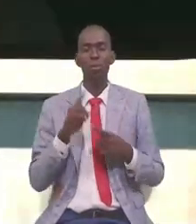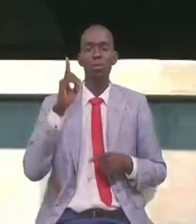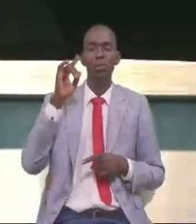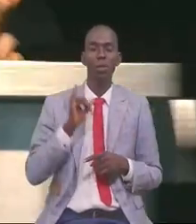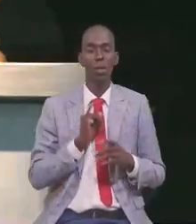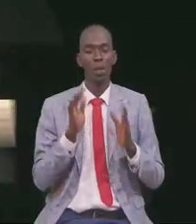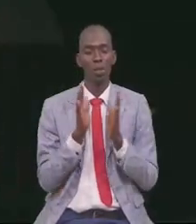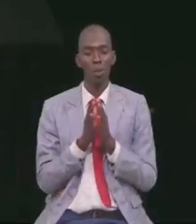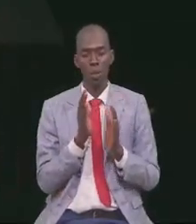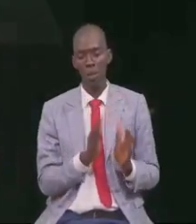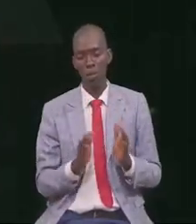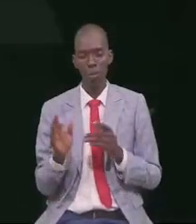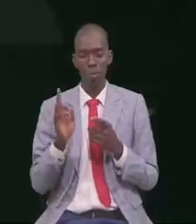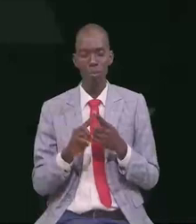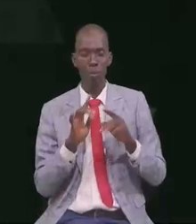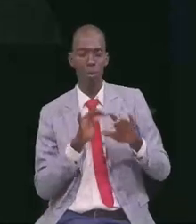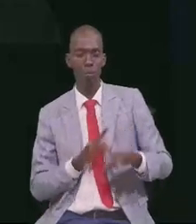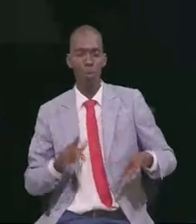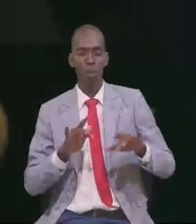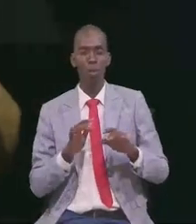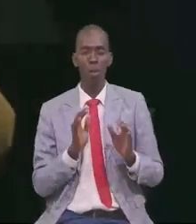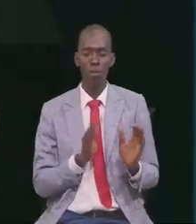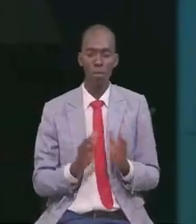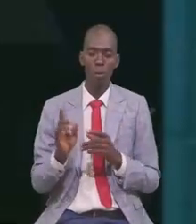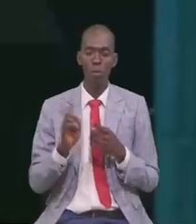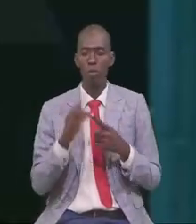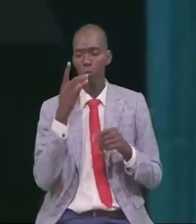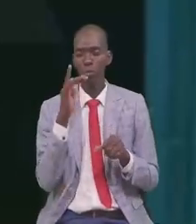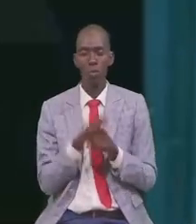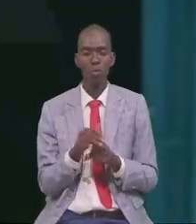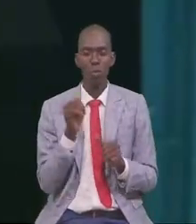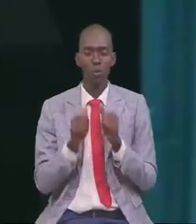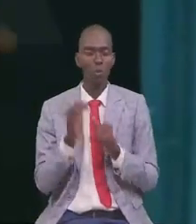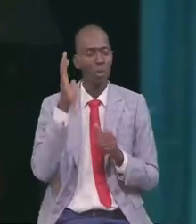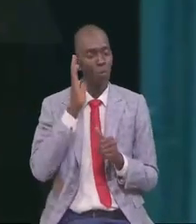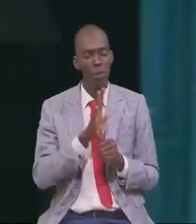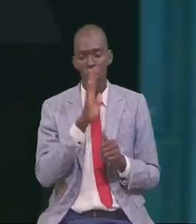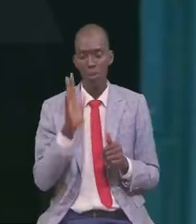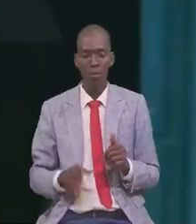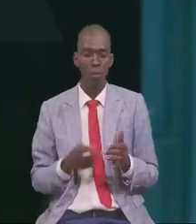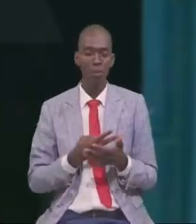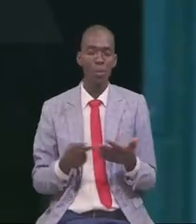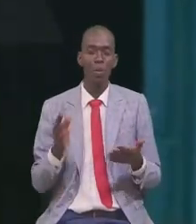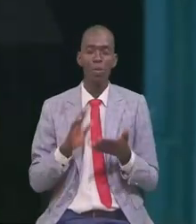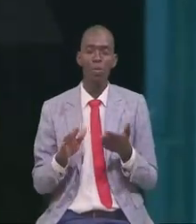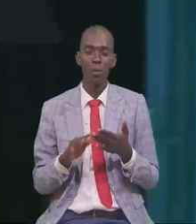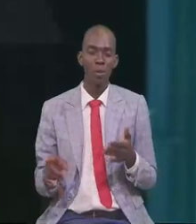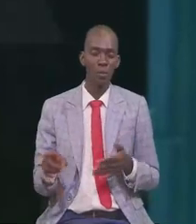ta miséricorde, selon ta promesse, qu'ils ne faillent jamais. Pardonne-les au nom de